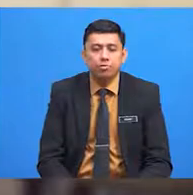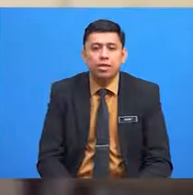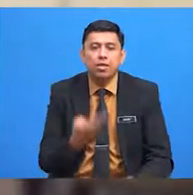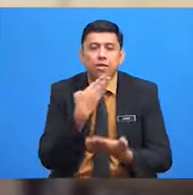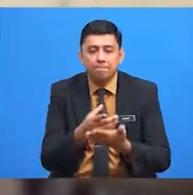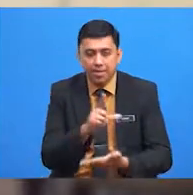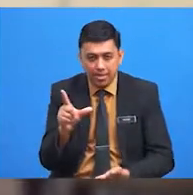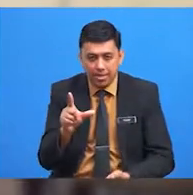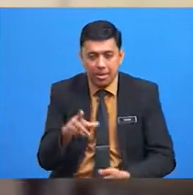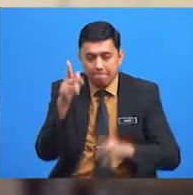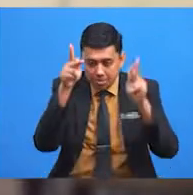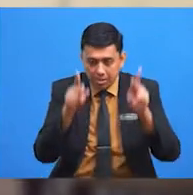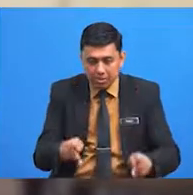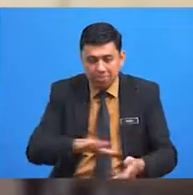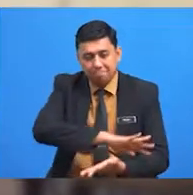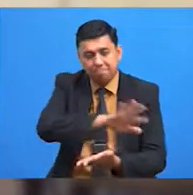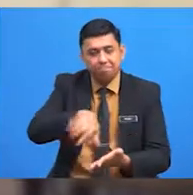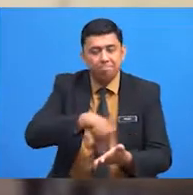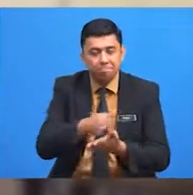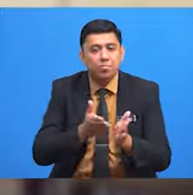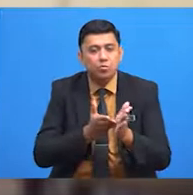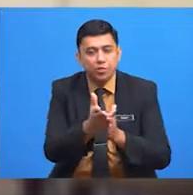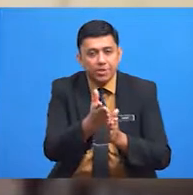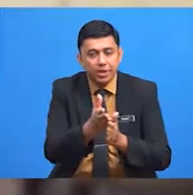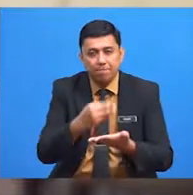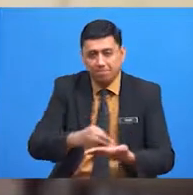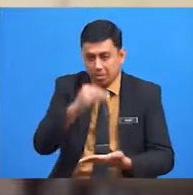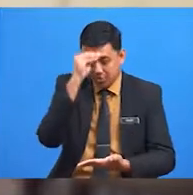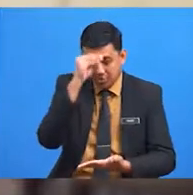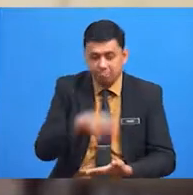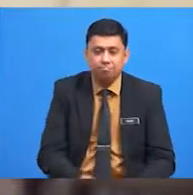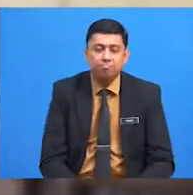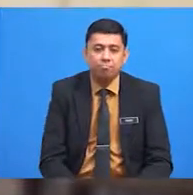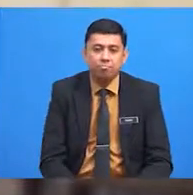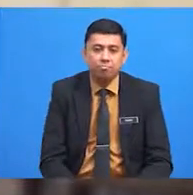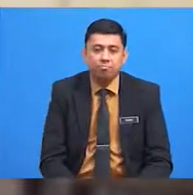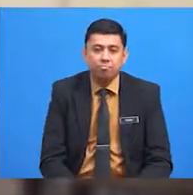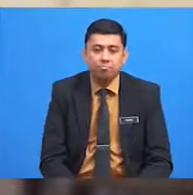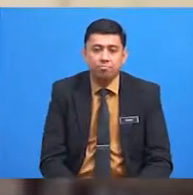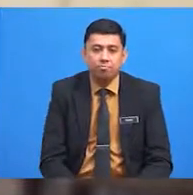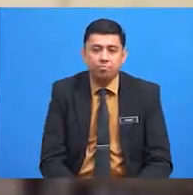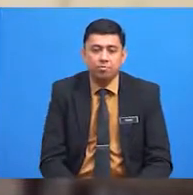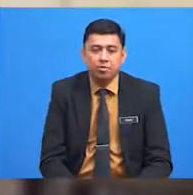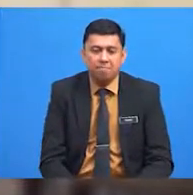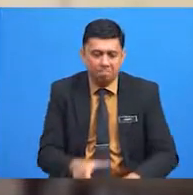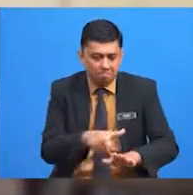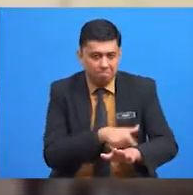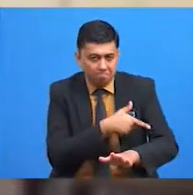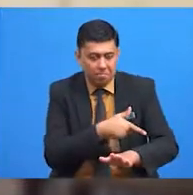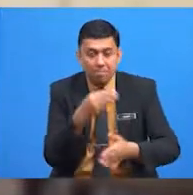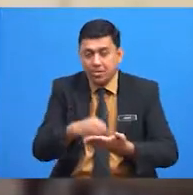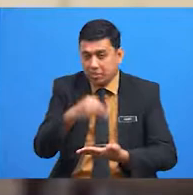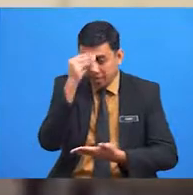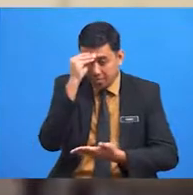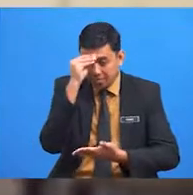Baiklah, pelajar sekalian, kita teruskan pembelajaran dari tajuk sebelumnya. Lanjutan pelajaran